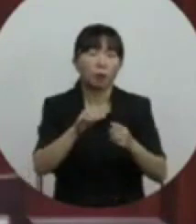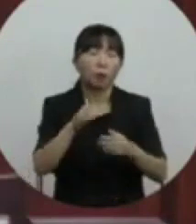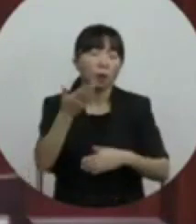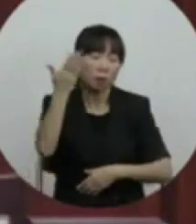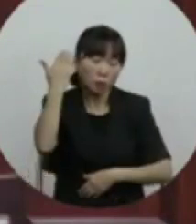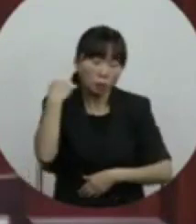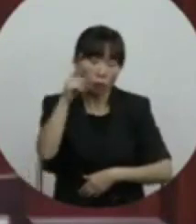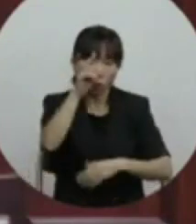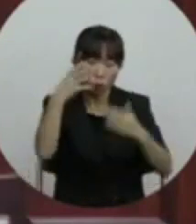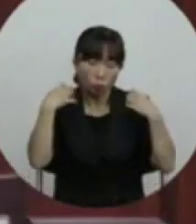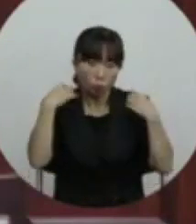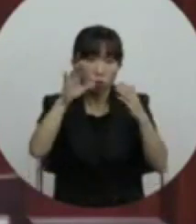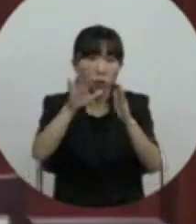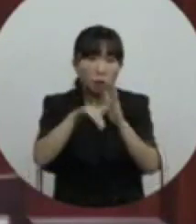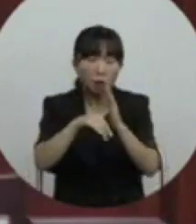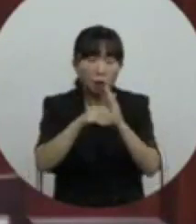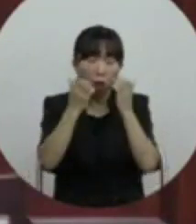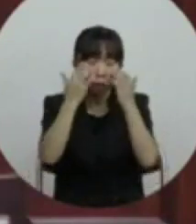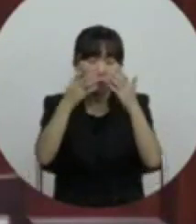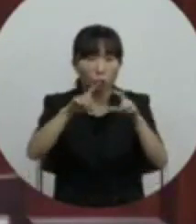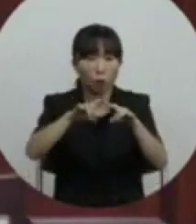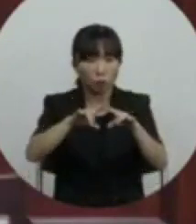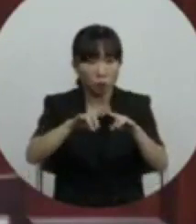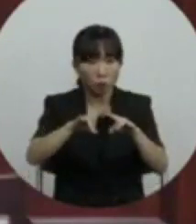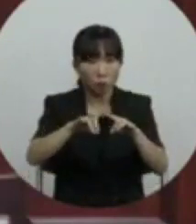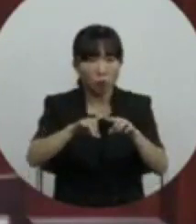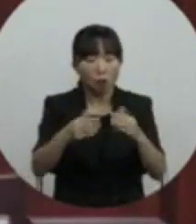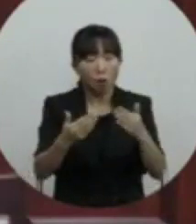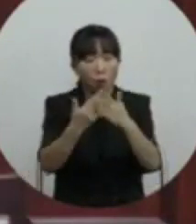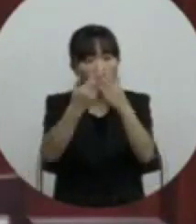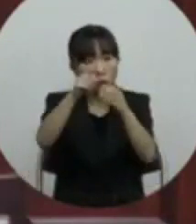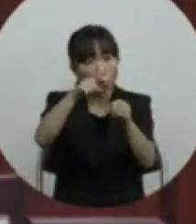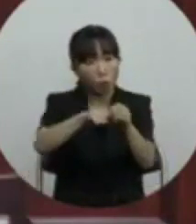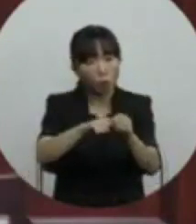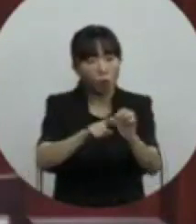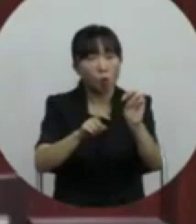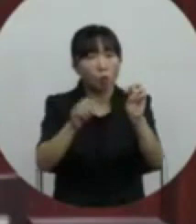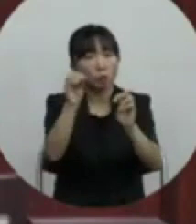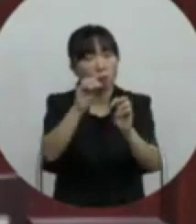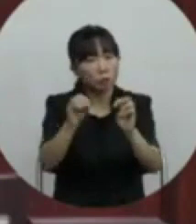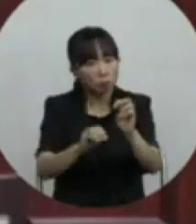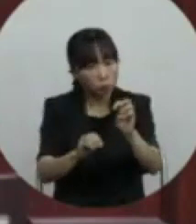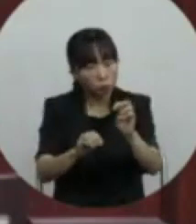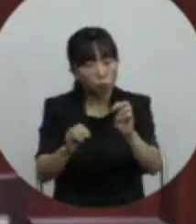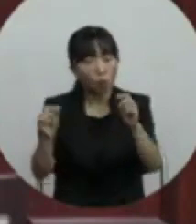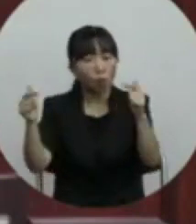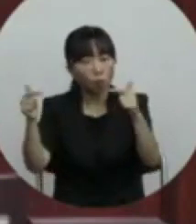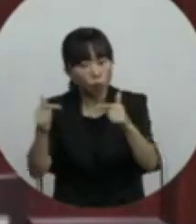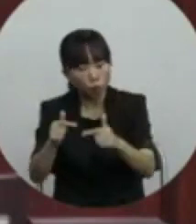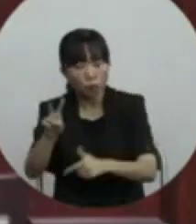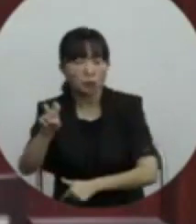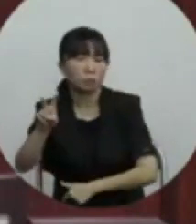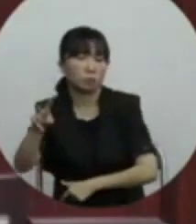문재인 정부 시절 신재생 에너지 발전 목표 30%이던 것을 22%로 하향하고